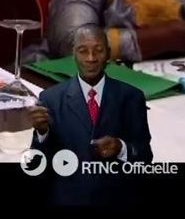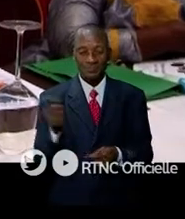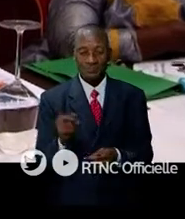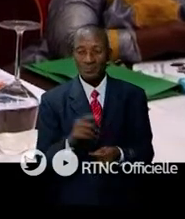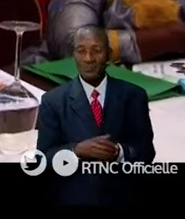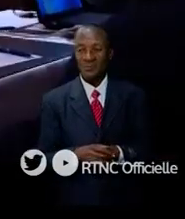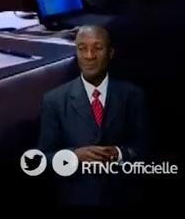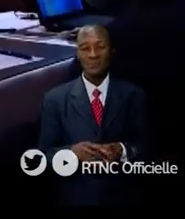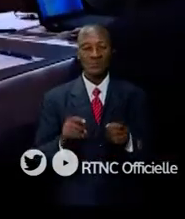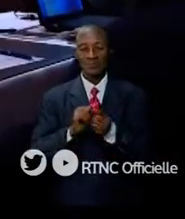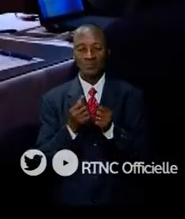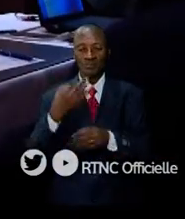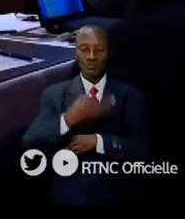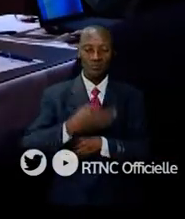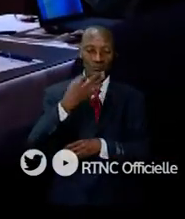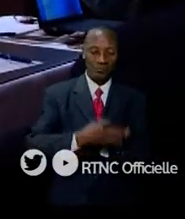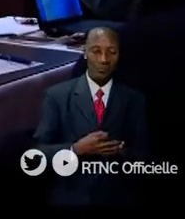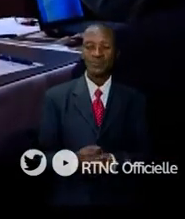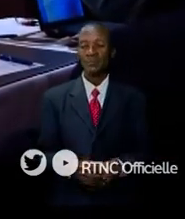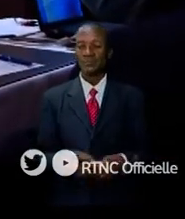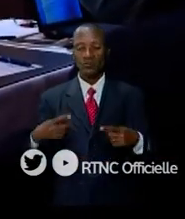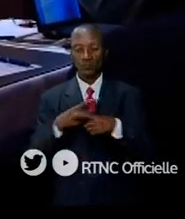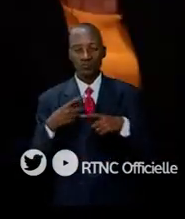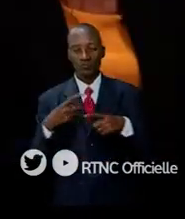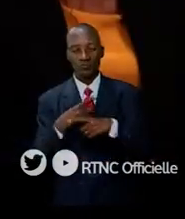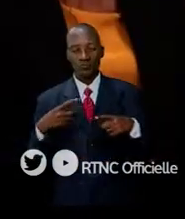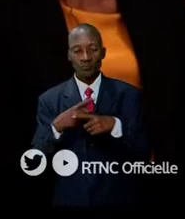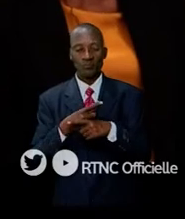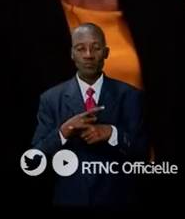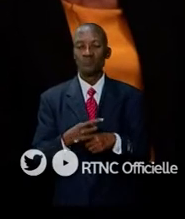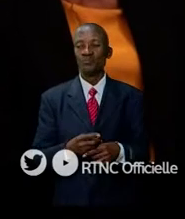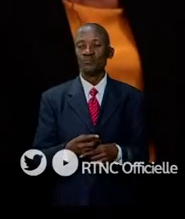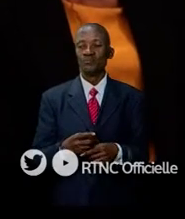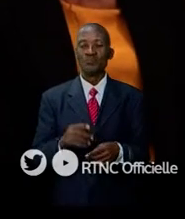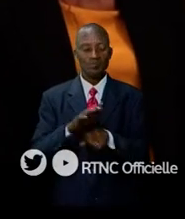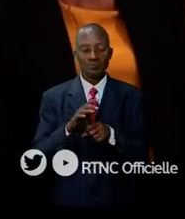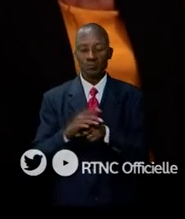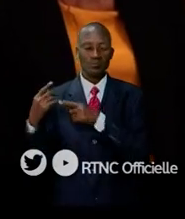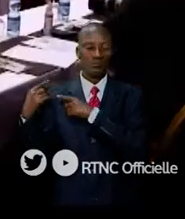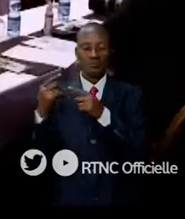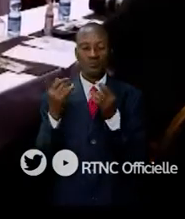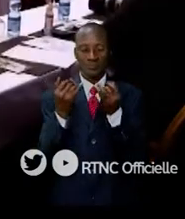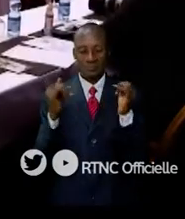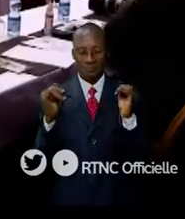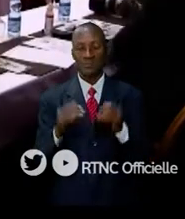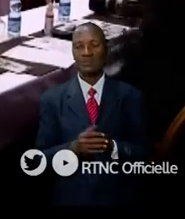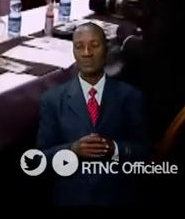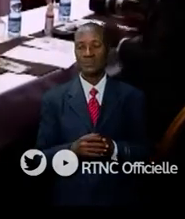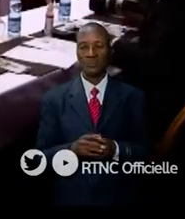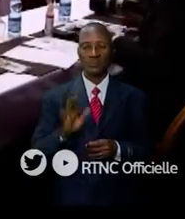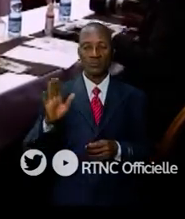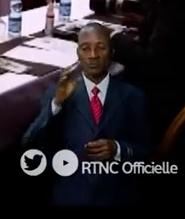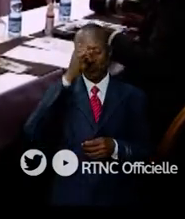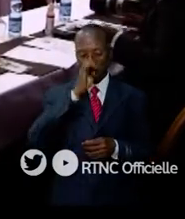ses frontières et surtout des conflits cycliques depuis son accession à l'indépendance. Son Excellence, Monsieur le Président de la